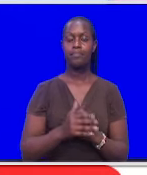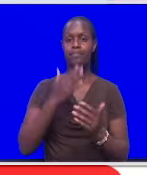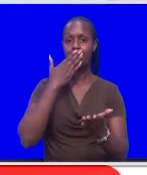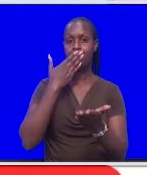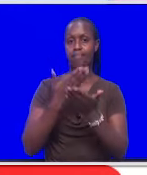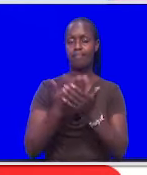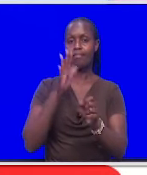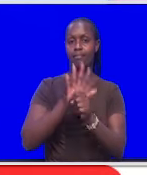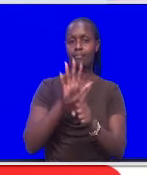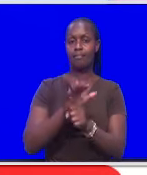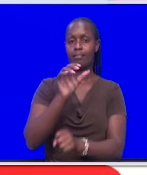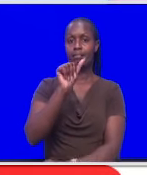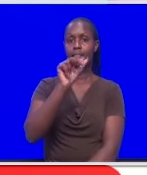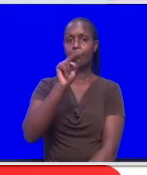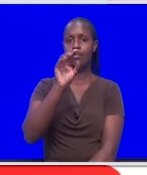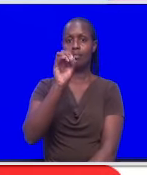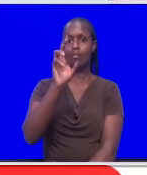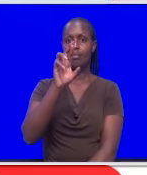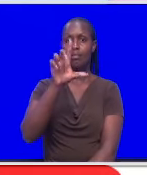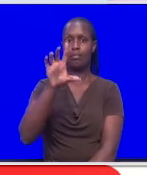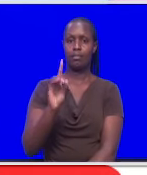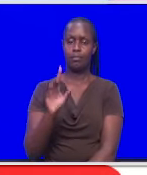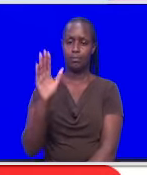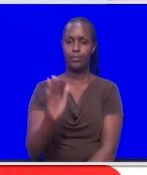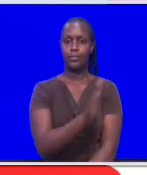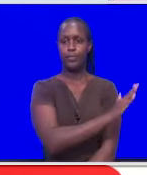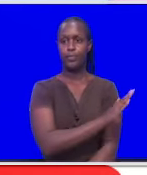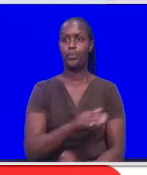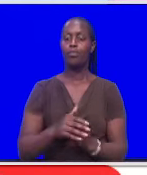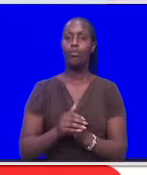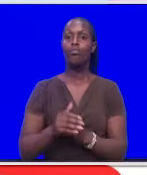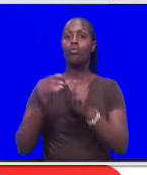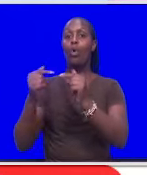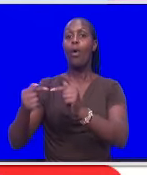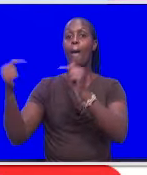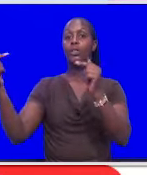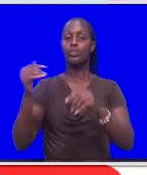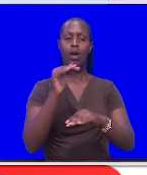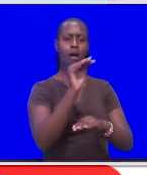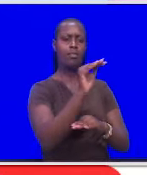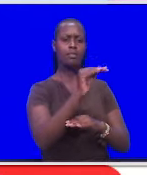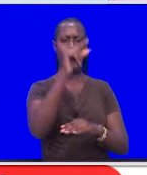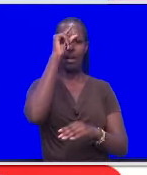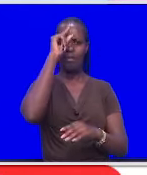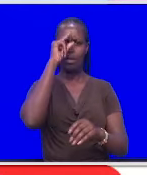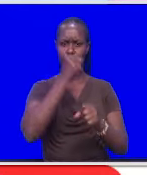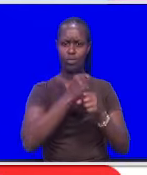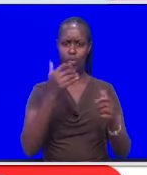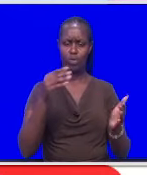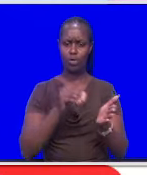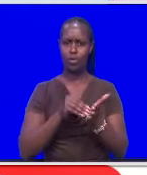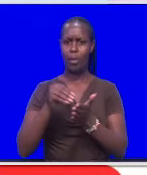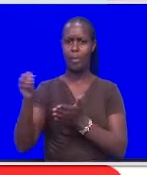Asante sana Arnold Adidi kwa uketo wa taarifa hiyo. Na huku mrengo wa upinzani ukiirai serikali kufidia waathiriwa wa dhuluma